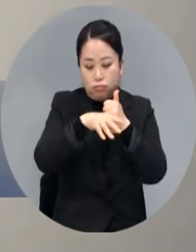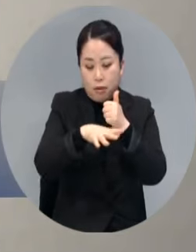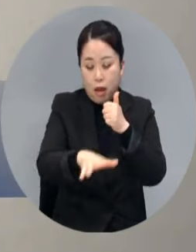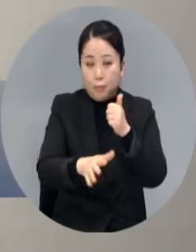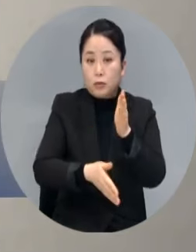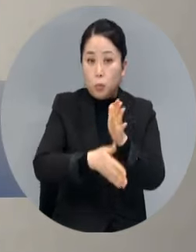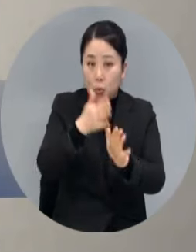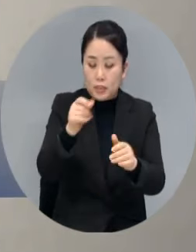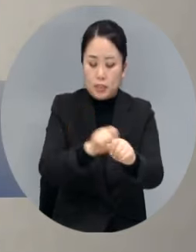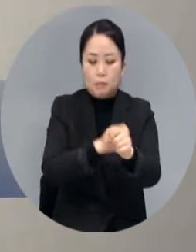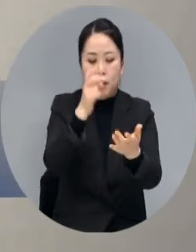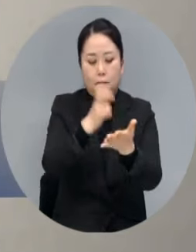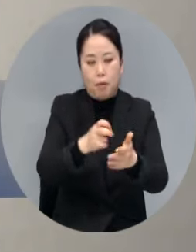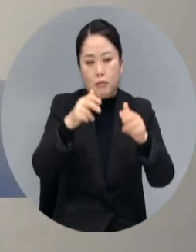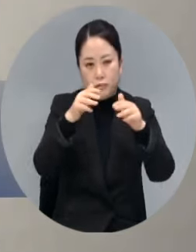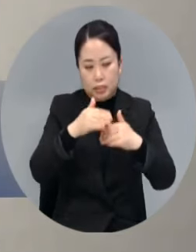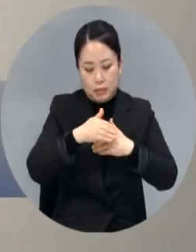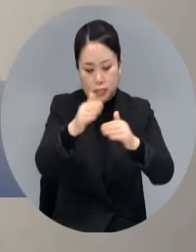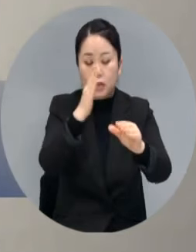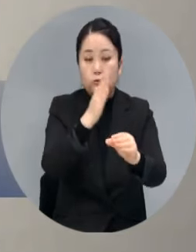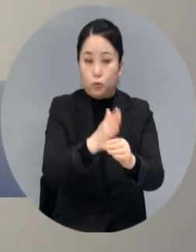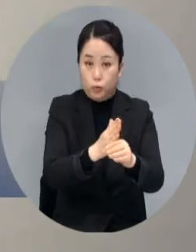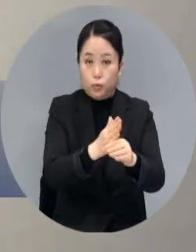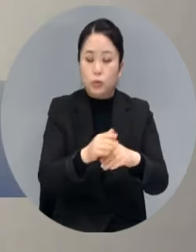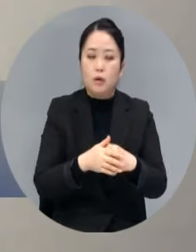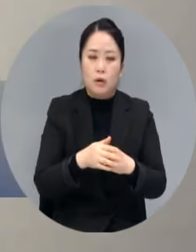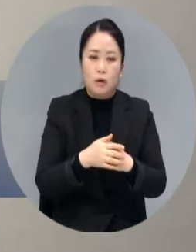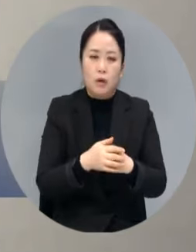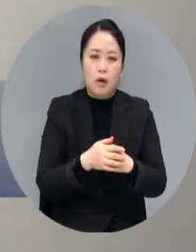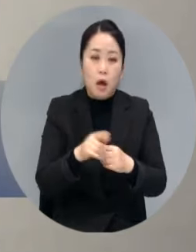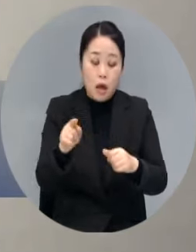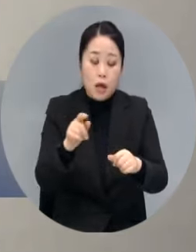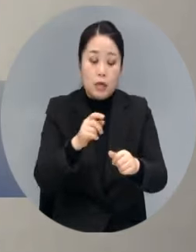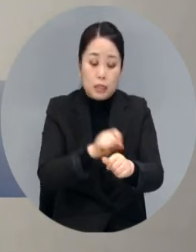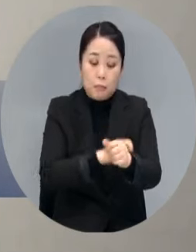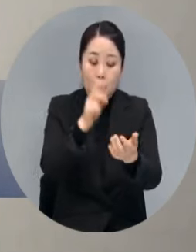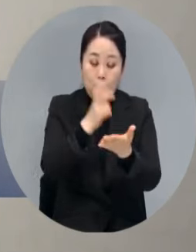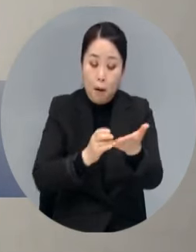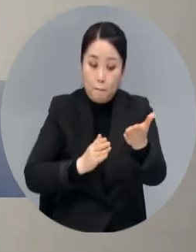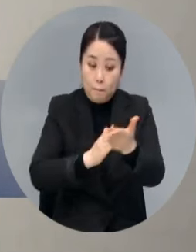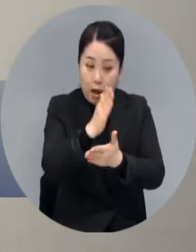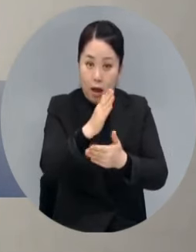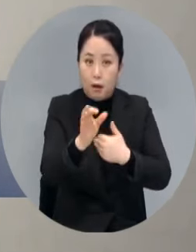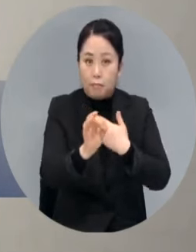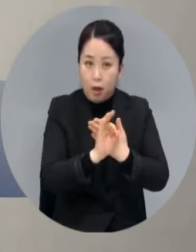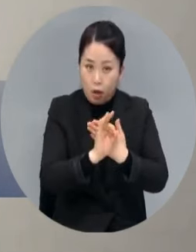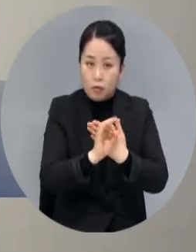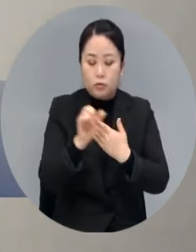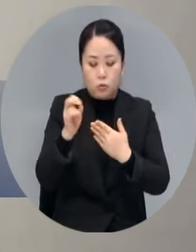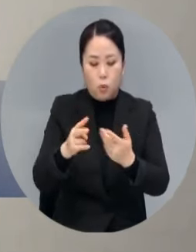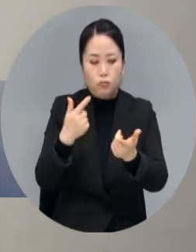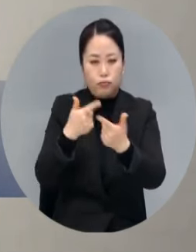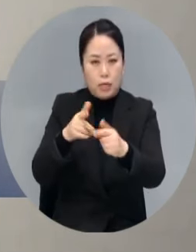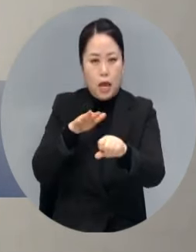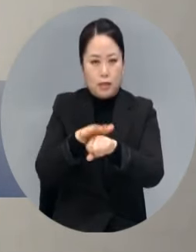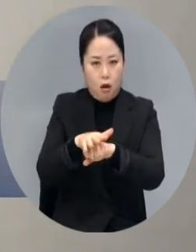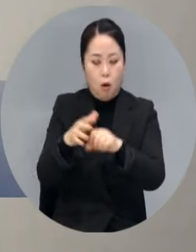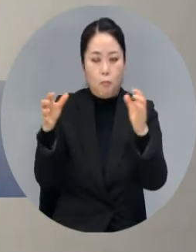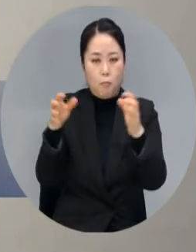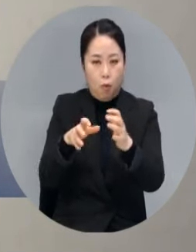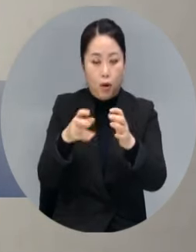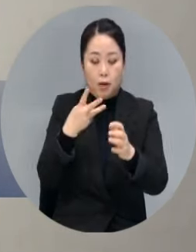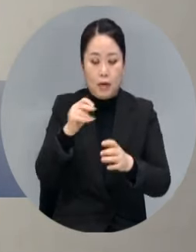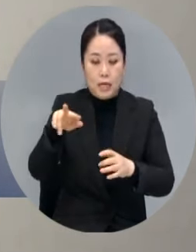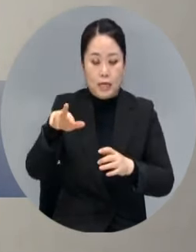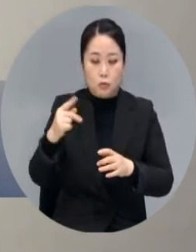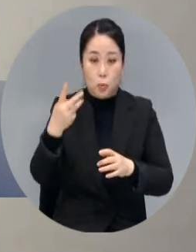특별법이 이제 진행되고 있지 않습니까? 그렇게 된다, 특별 통과된다면 또 부산형 복합